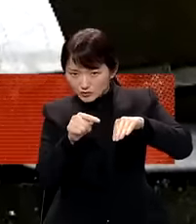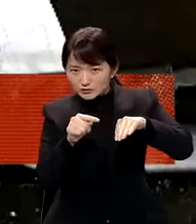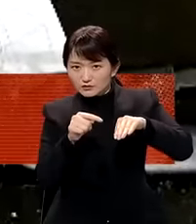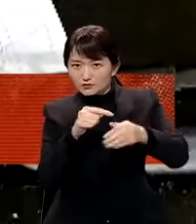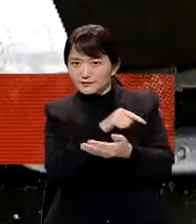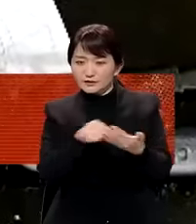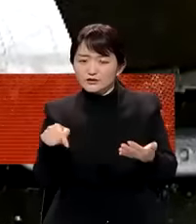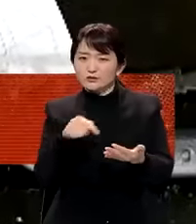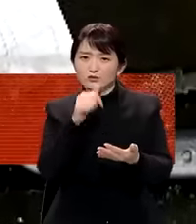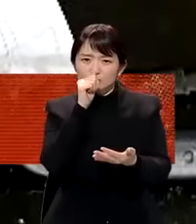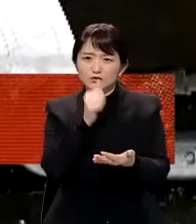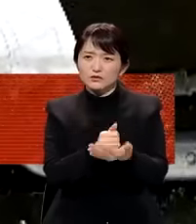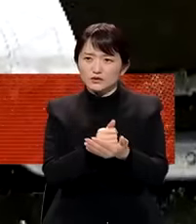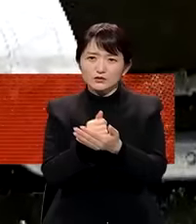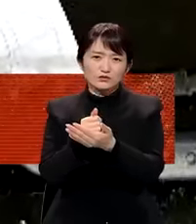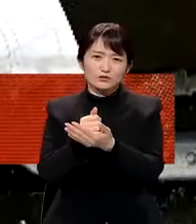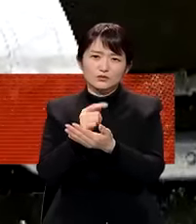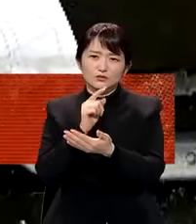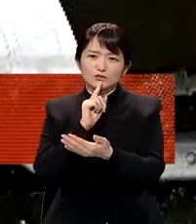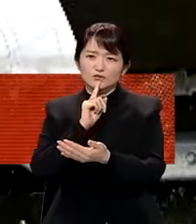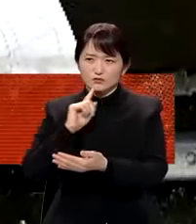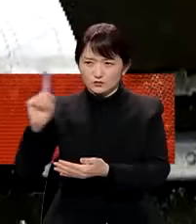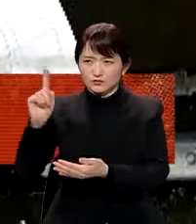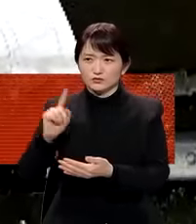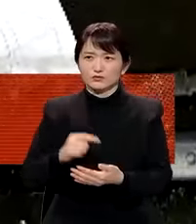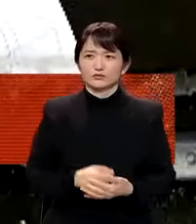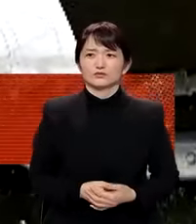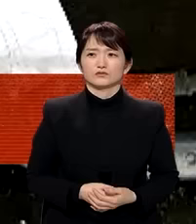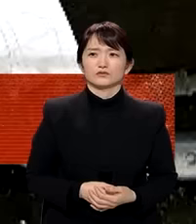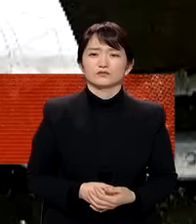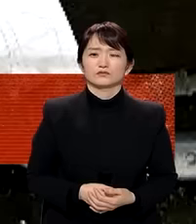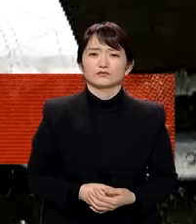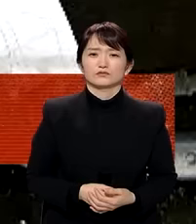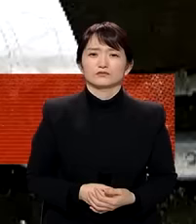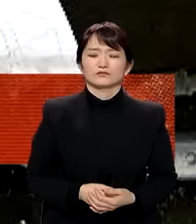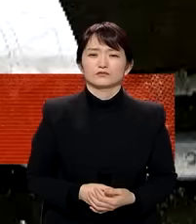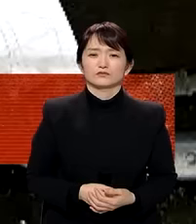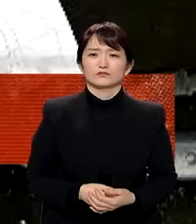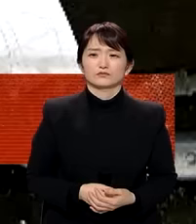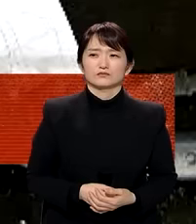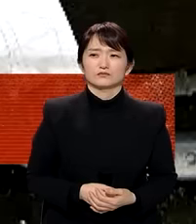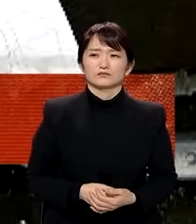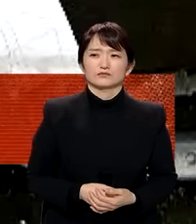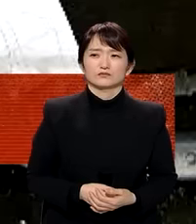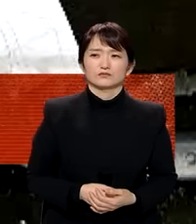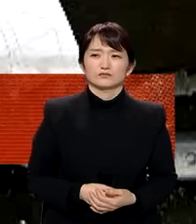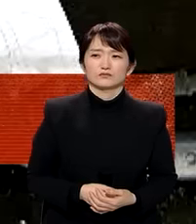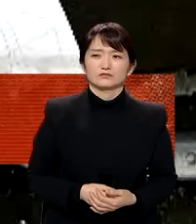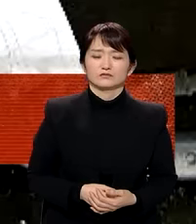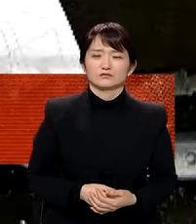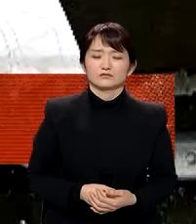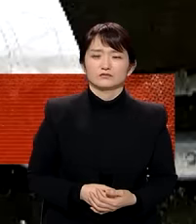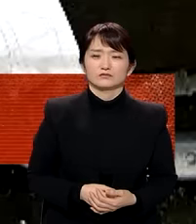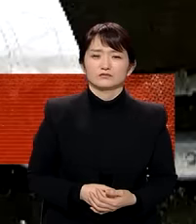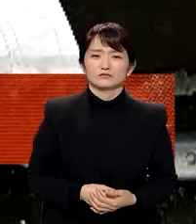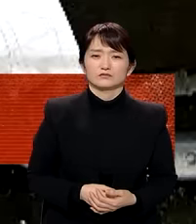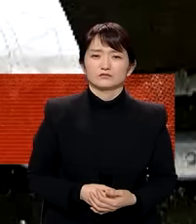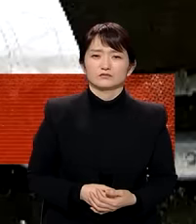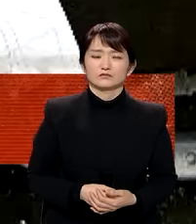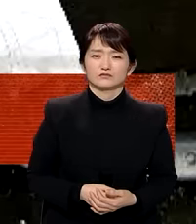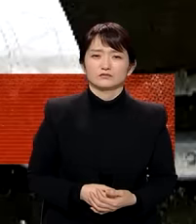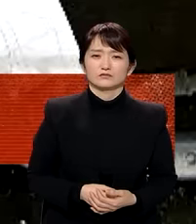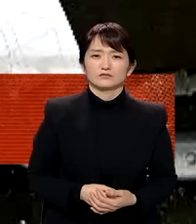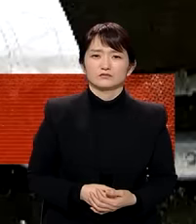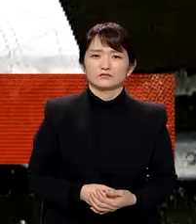이런 경고장을 써친 겁니다 괴물 손개 예 아무튼 자 그게 중요한게 아니고요 자